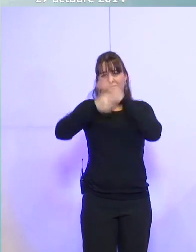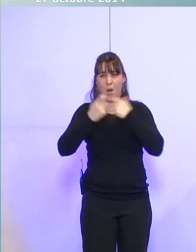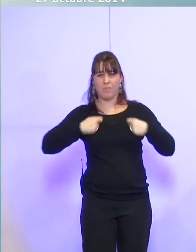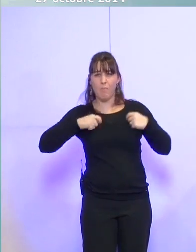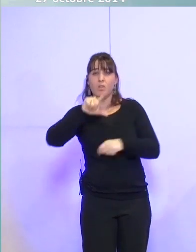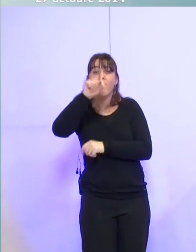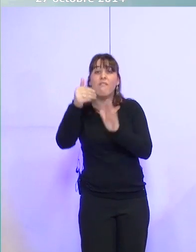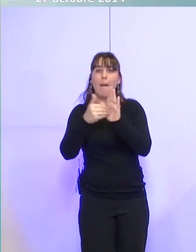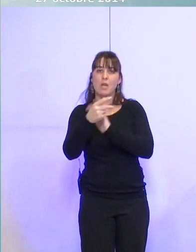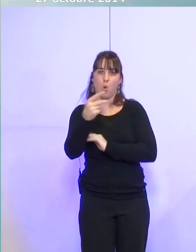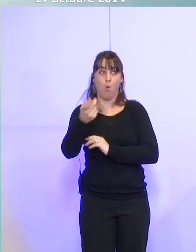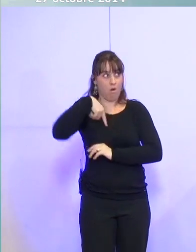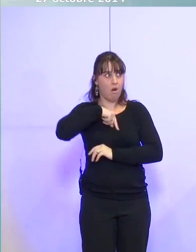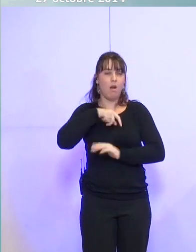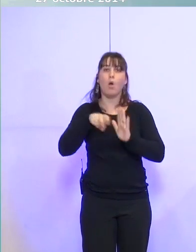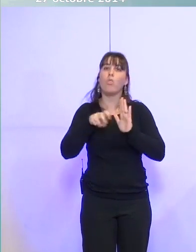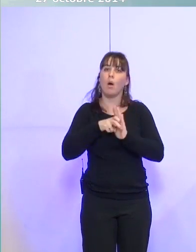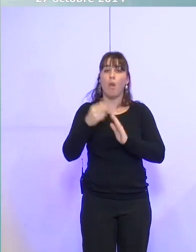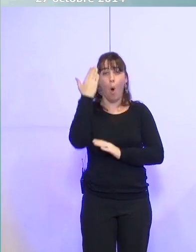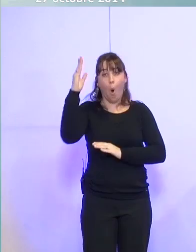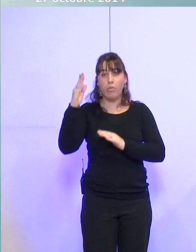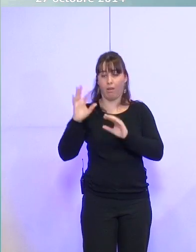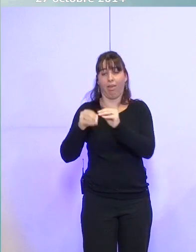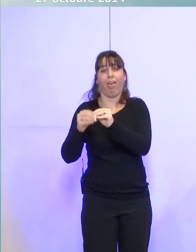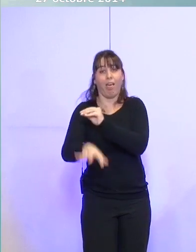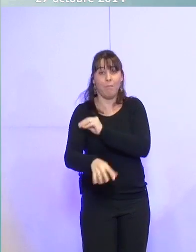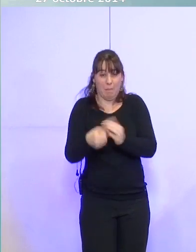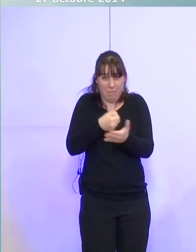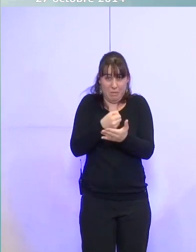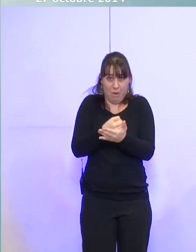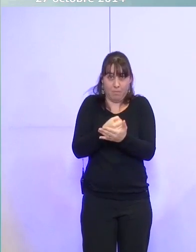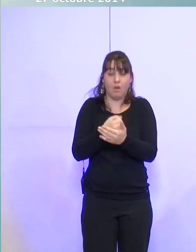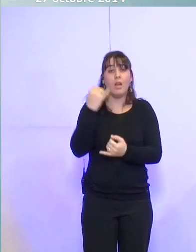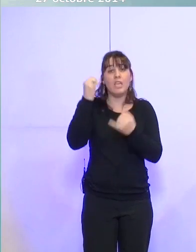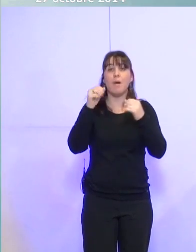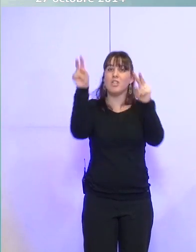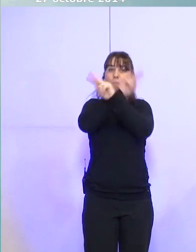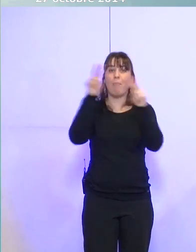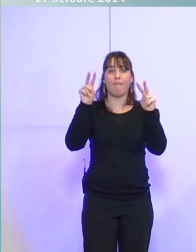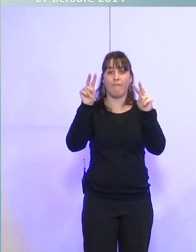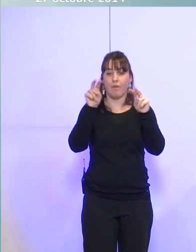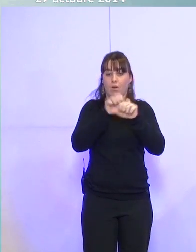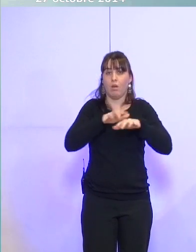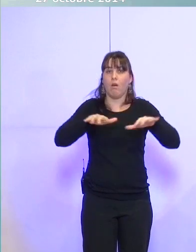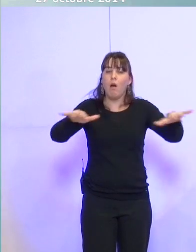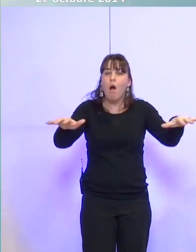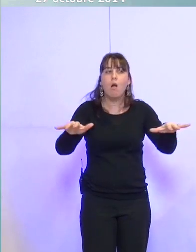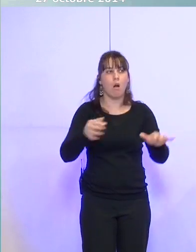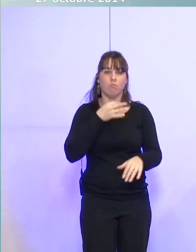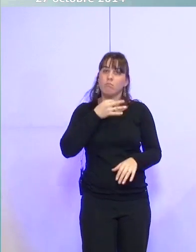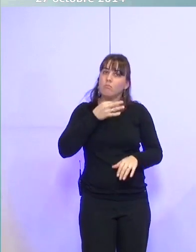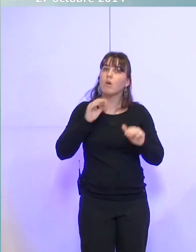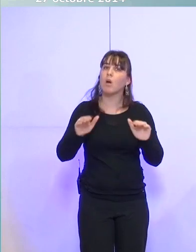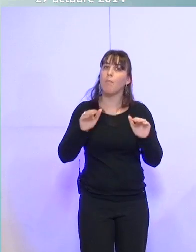dépenses pour la ville, sans compter le reste. Les sommes à investir en cas de généralisation n'ont rien d'anodine. Ce